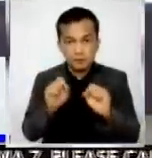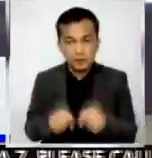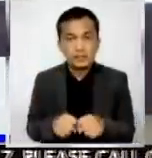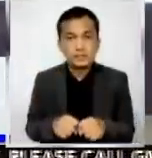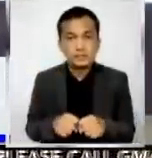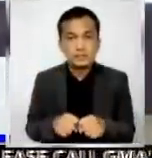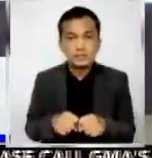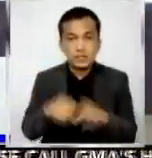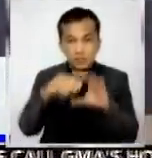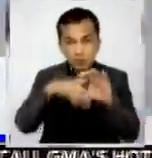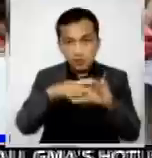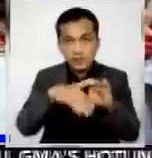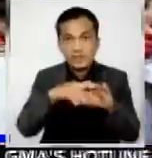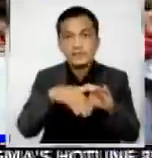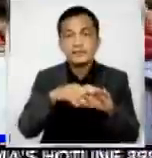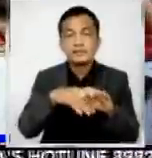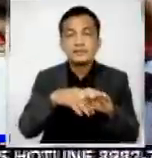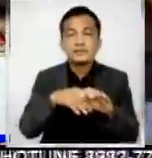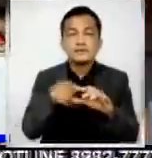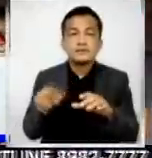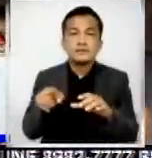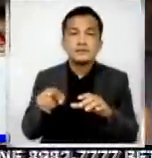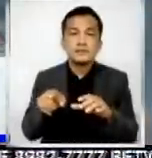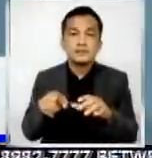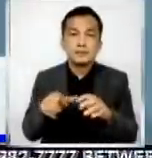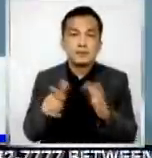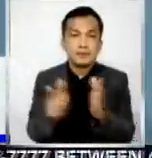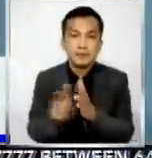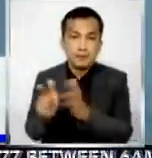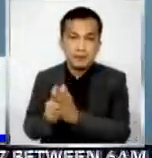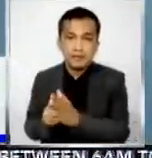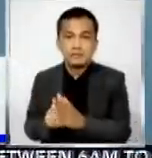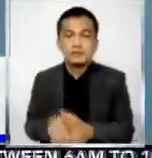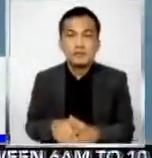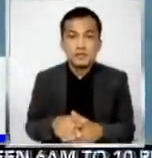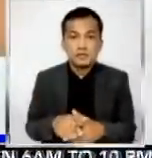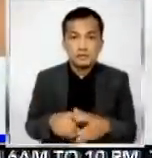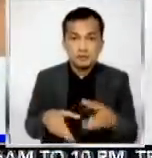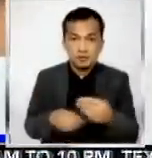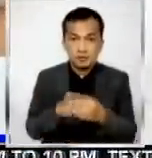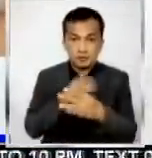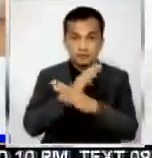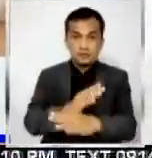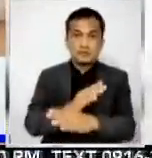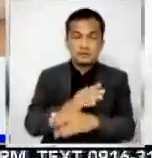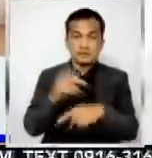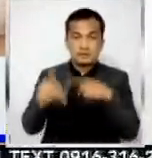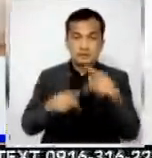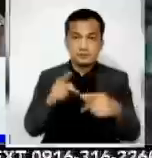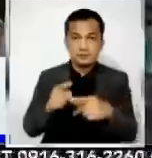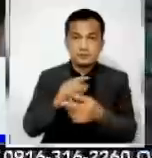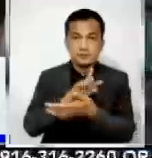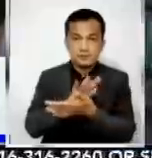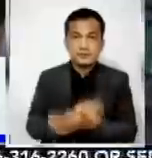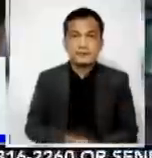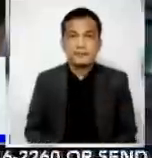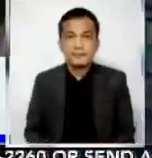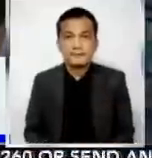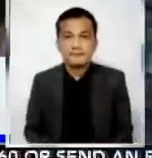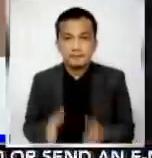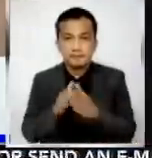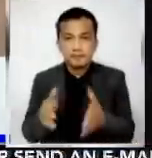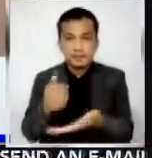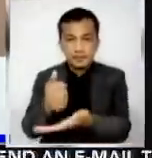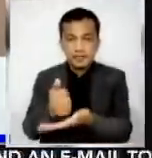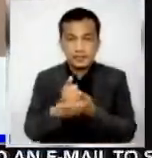mga restrictions. Bukod sa proteksyon sa mas malaking bahagi ng populasyon mula sa COVID-19, malaking tulong sa muling pagbuhay ng